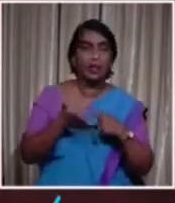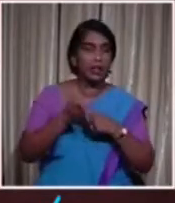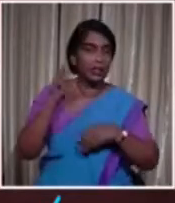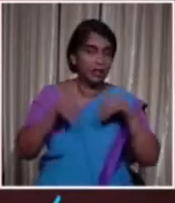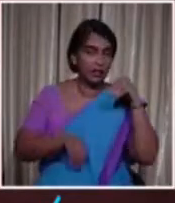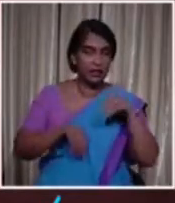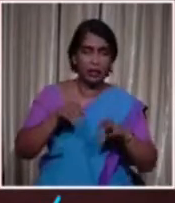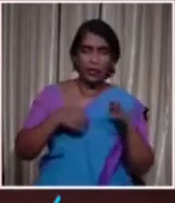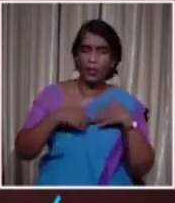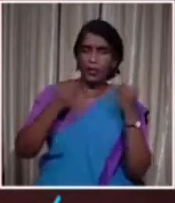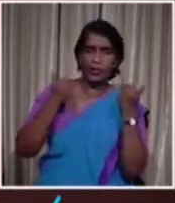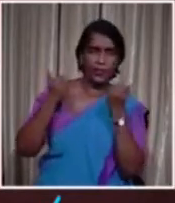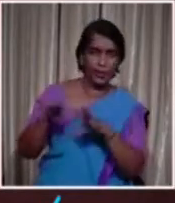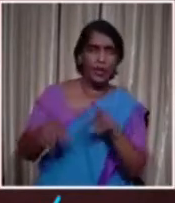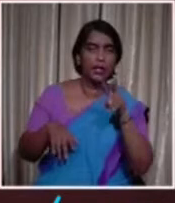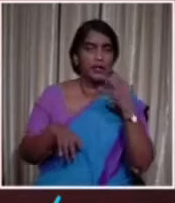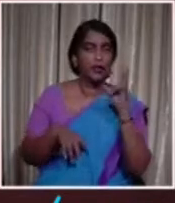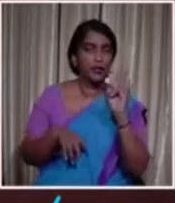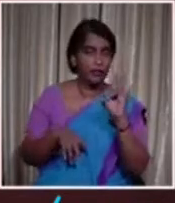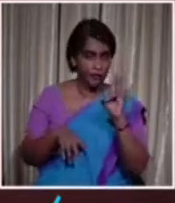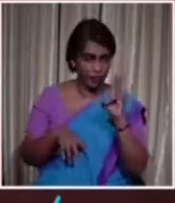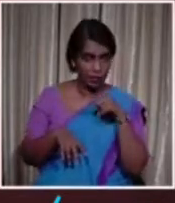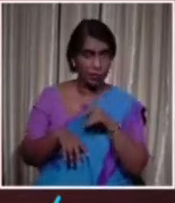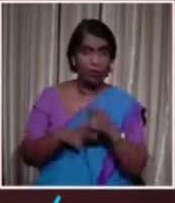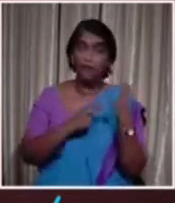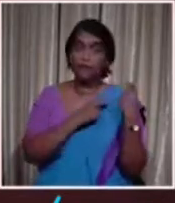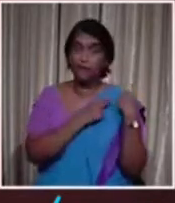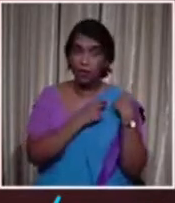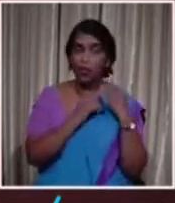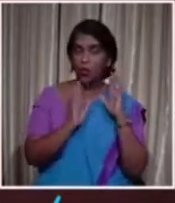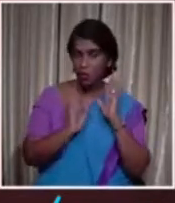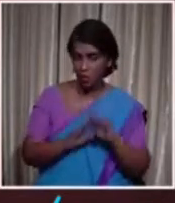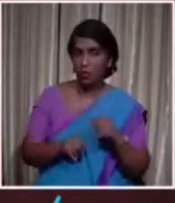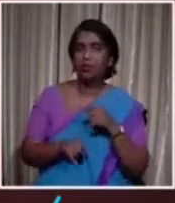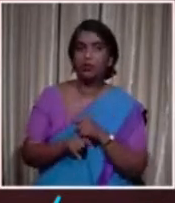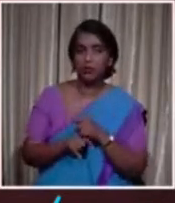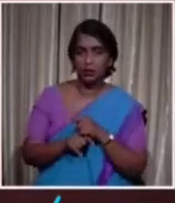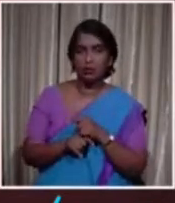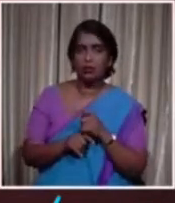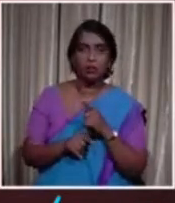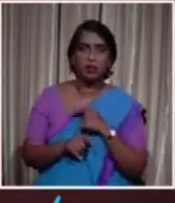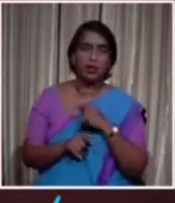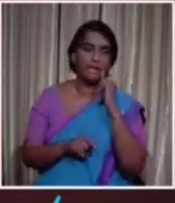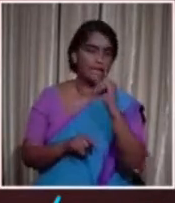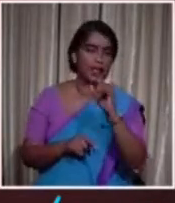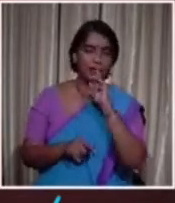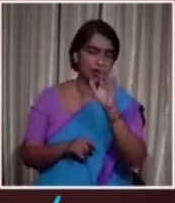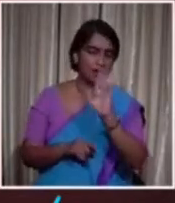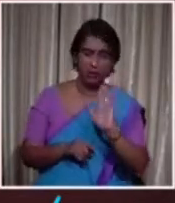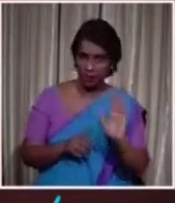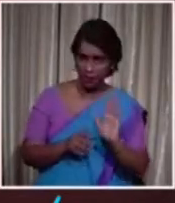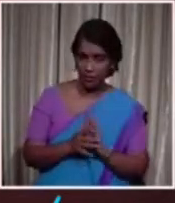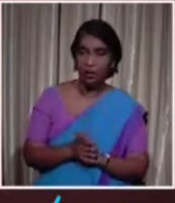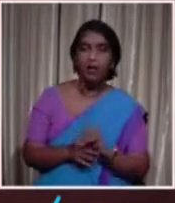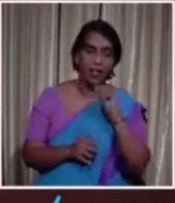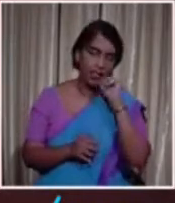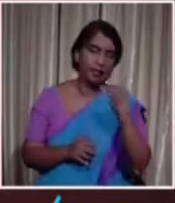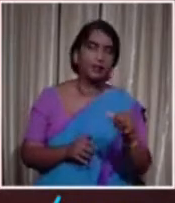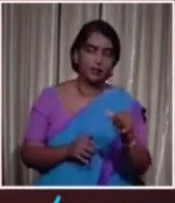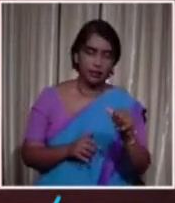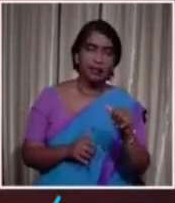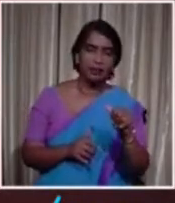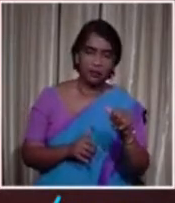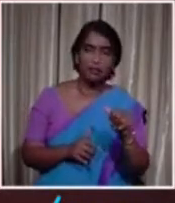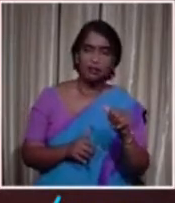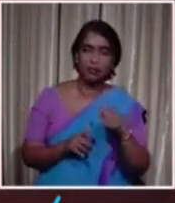දේශපාලඥයන් වේපා වීම 225ටම වග කියන්න ඕනේ කියන ගැන මම වැරදි කියන්නේ නැහැ. ඒක ඇත්ත.